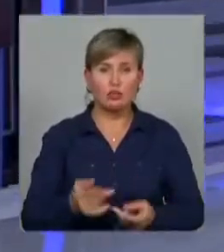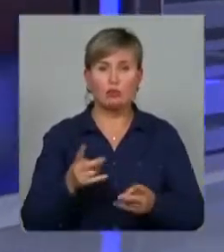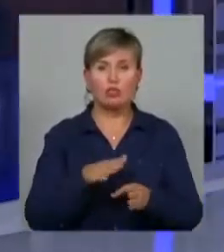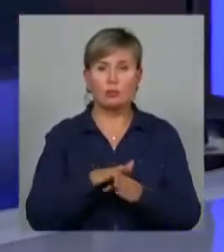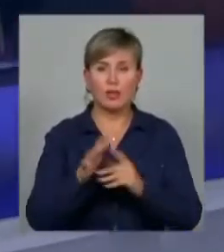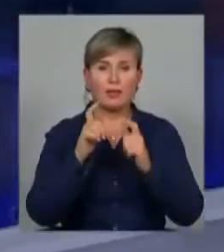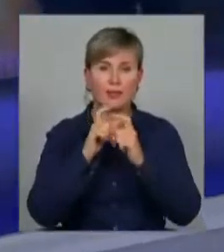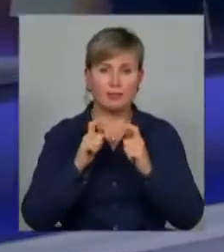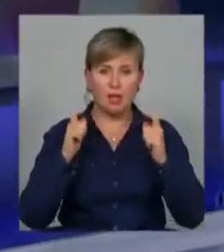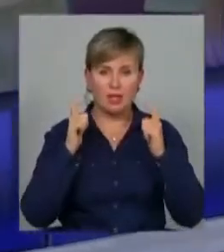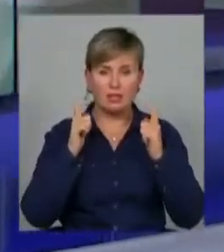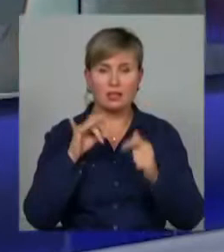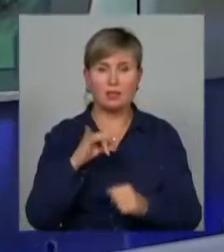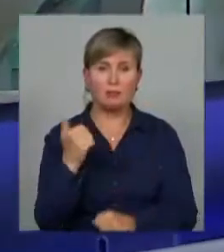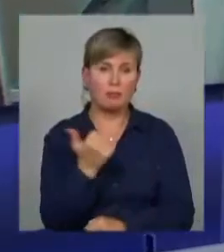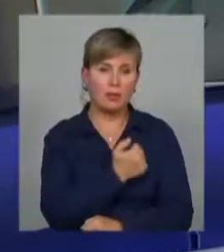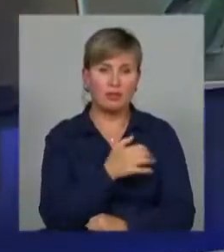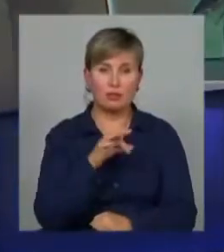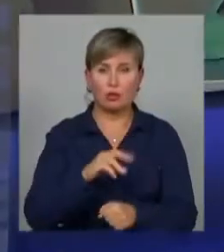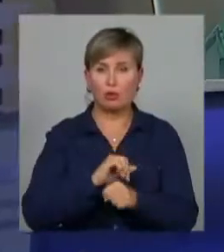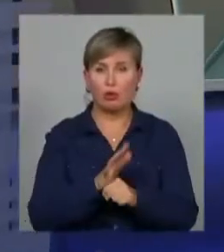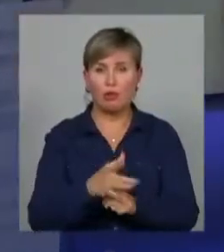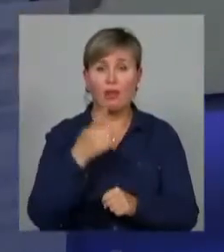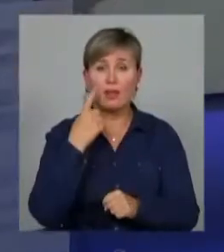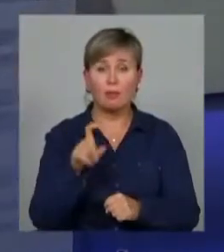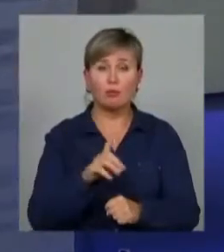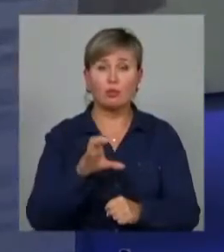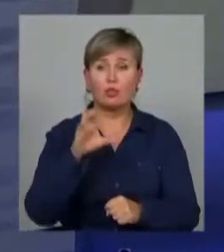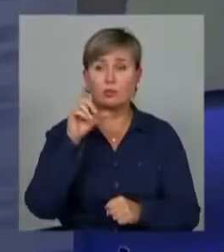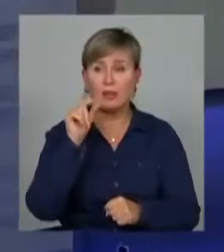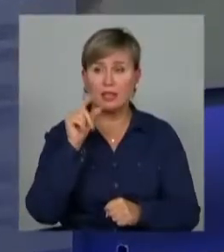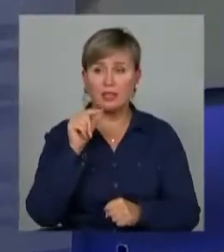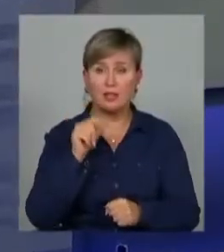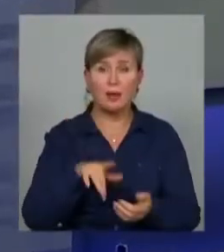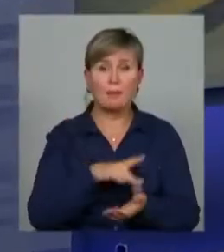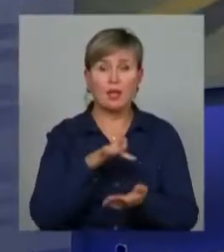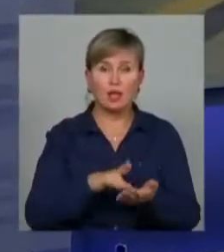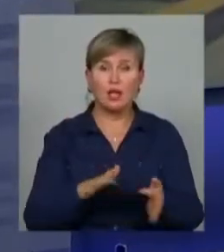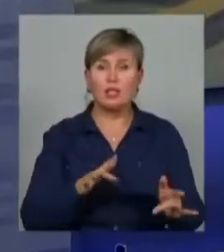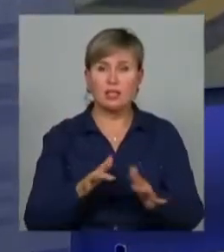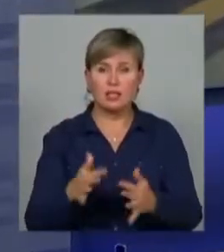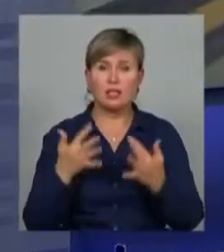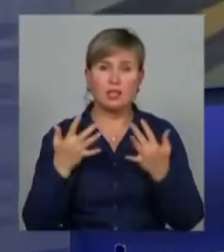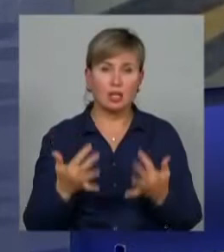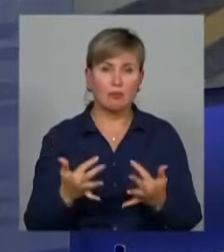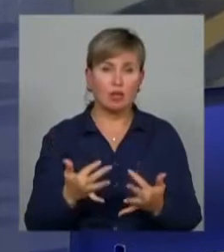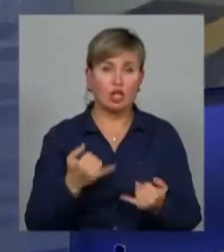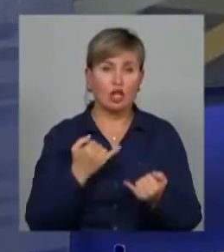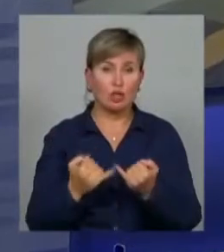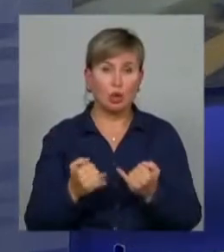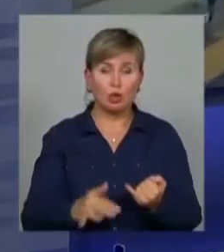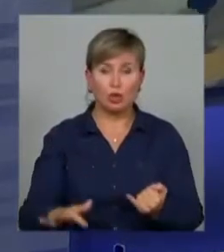санитарные требования и привиться от ковида. Напомню, что с понедельника в мегаполисе действуют требования желтой